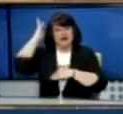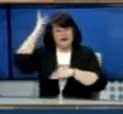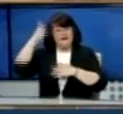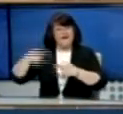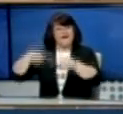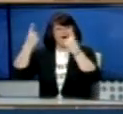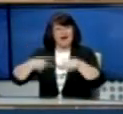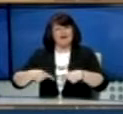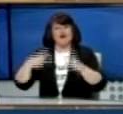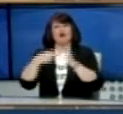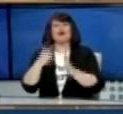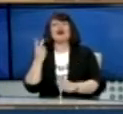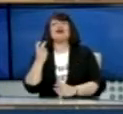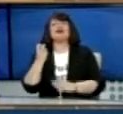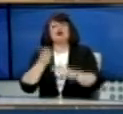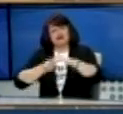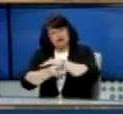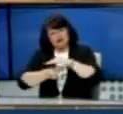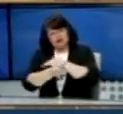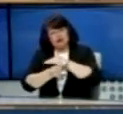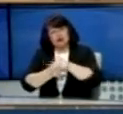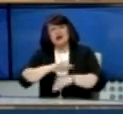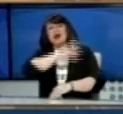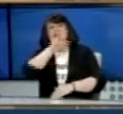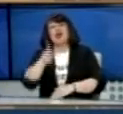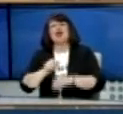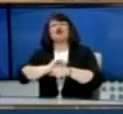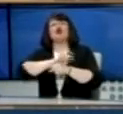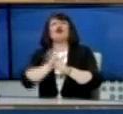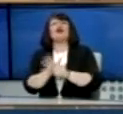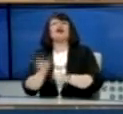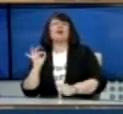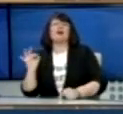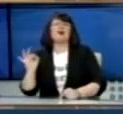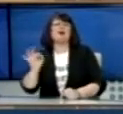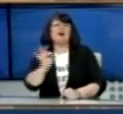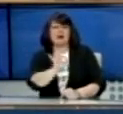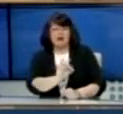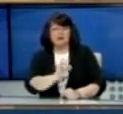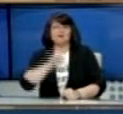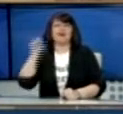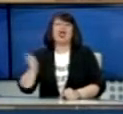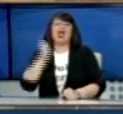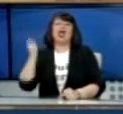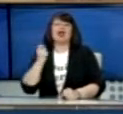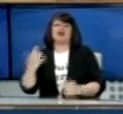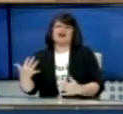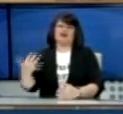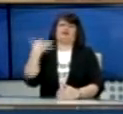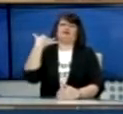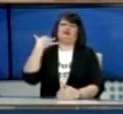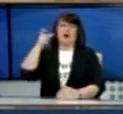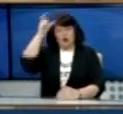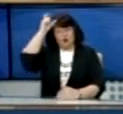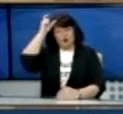διακυβέρνησης της χώρας από τη Νέα Δημοκρατία, λίγη τετραετία σε ένα χρόνο. Πάντοτε σε όλες τις δυτικές δημοκρατίες ο